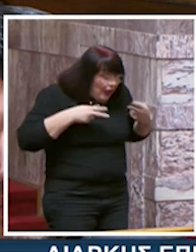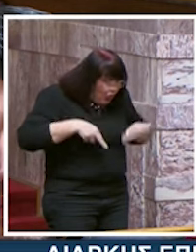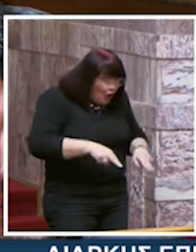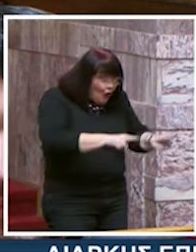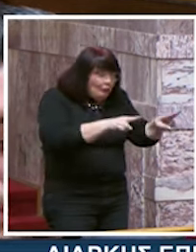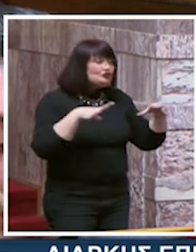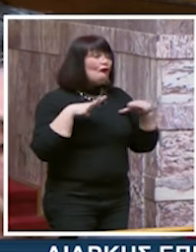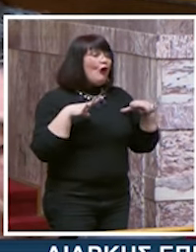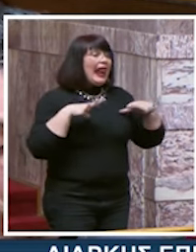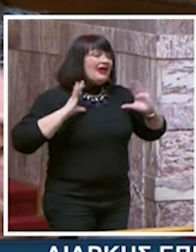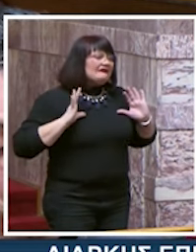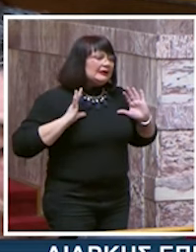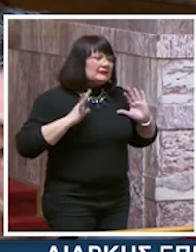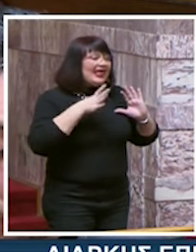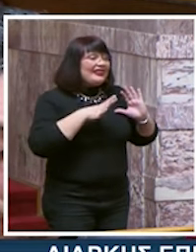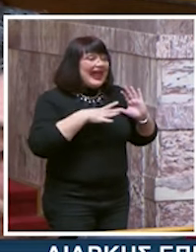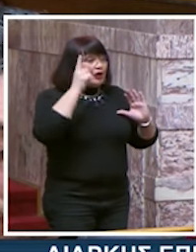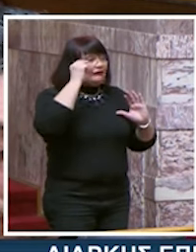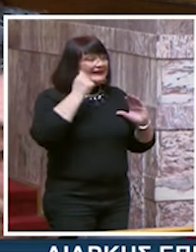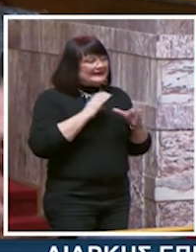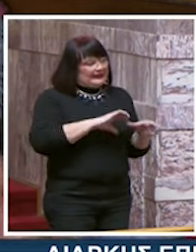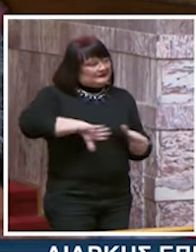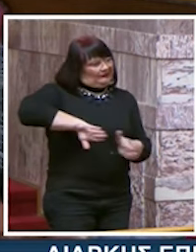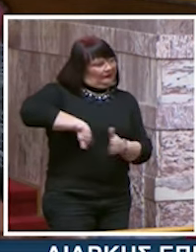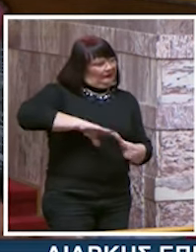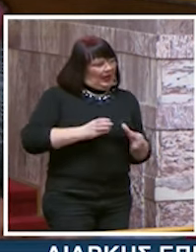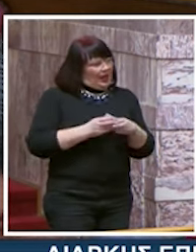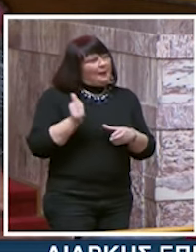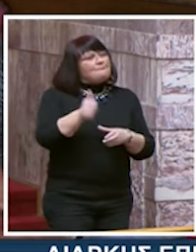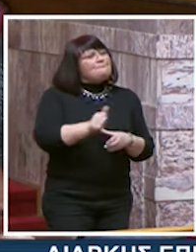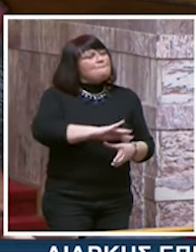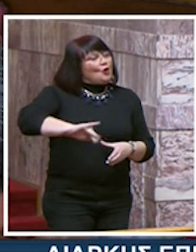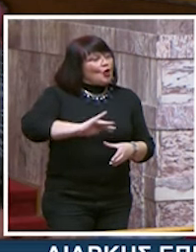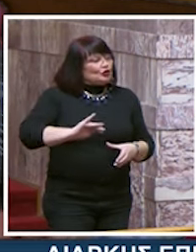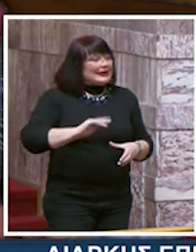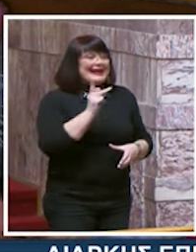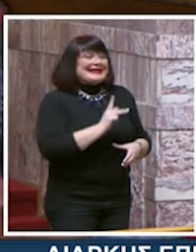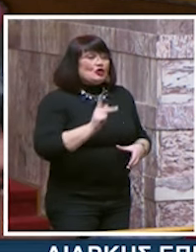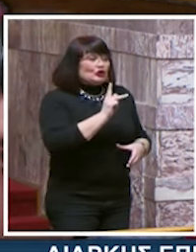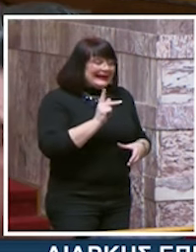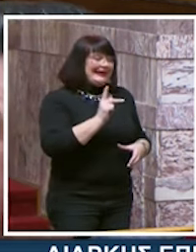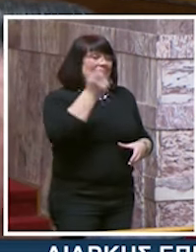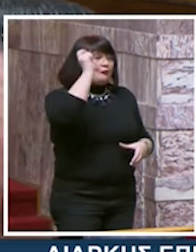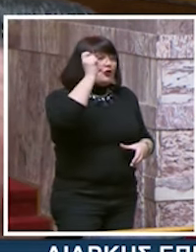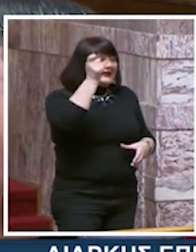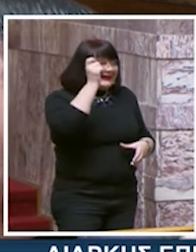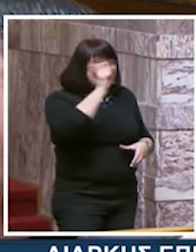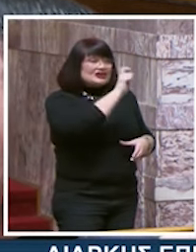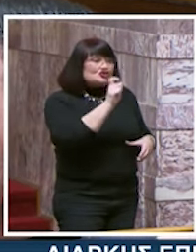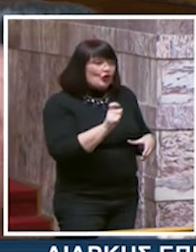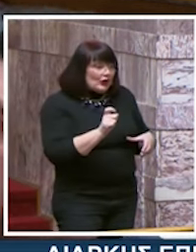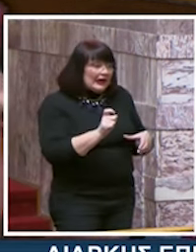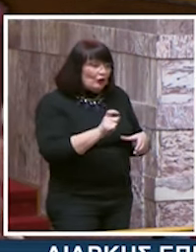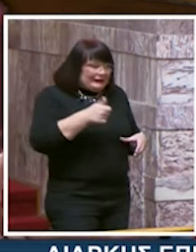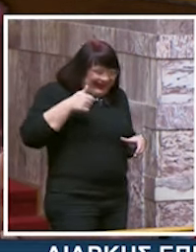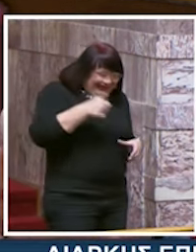βολεύει τελικά όσους θέλουν εμάς τους φοιτητές απομονωμένους. Η συμμετοχή στην κοινωνική πολιτική ζωή δεν είναι με ένα SMS, με ένα like,